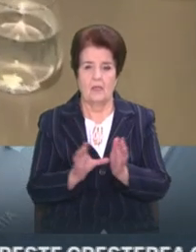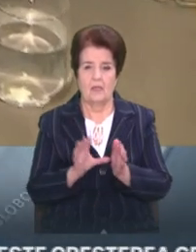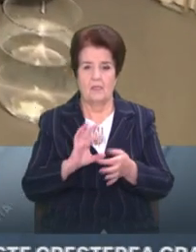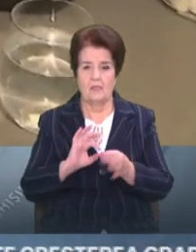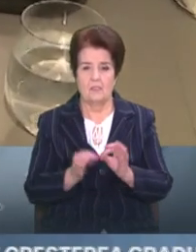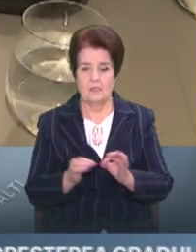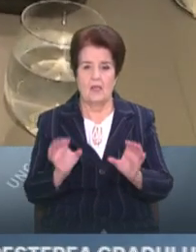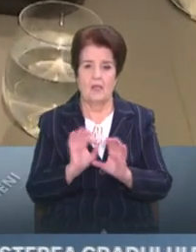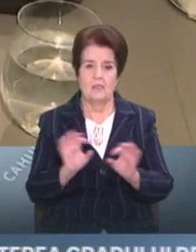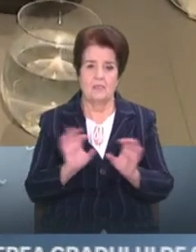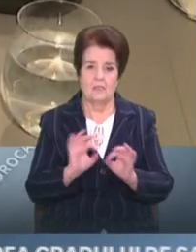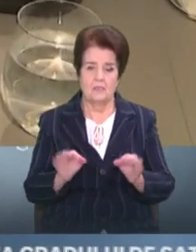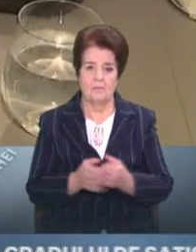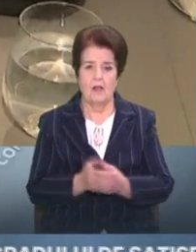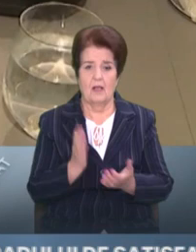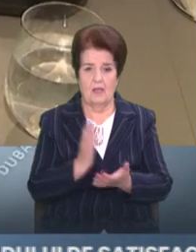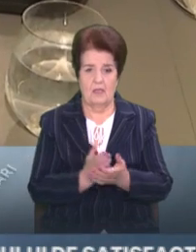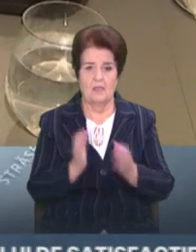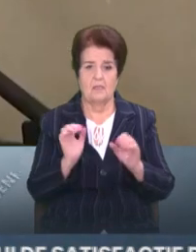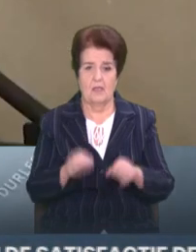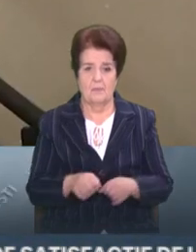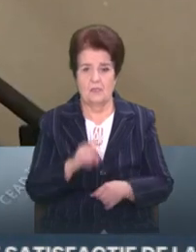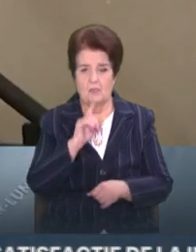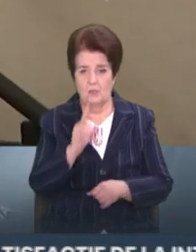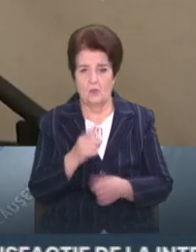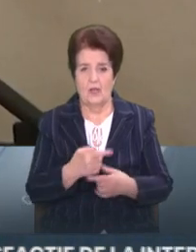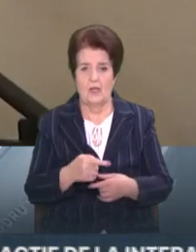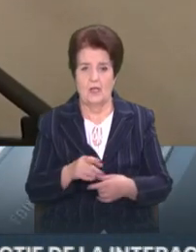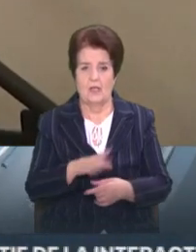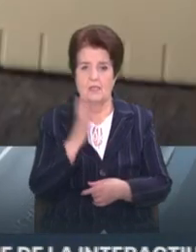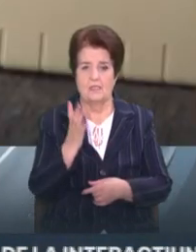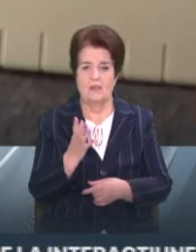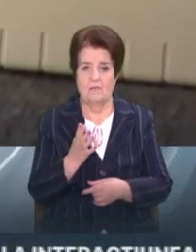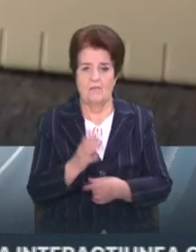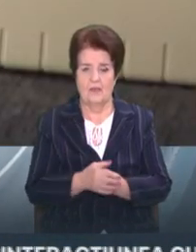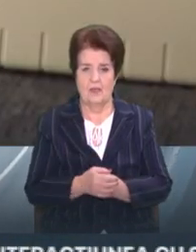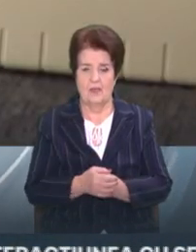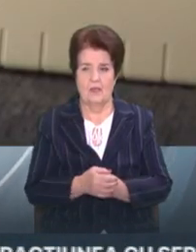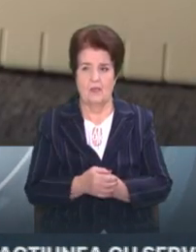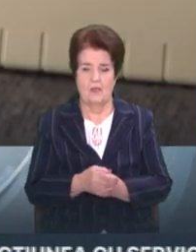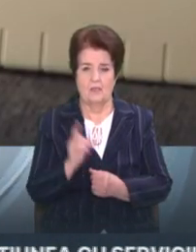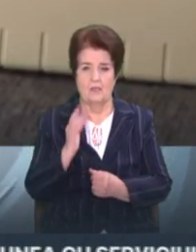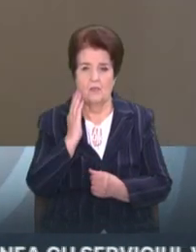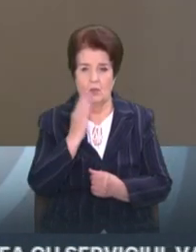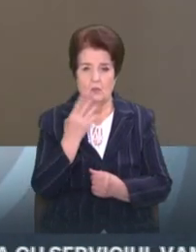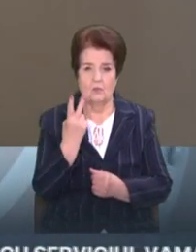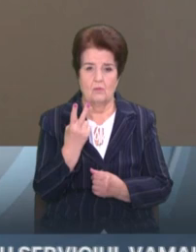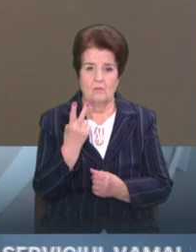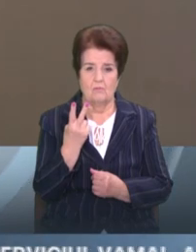de precautat alte surse. Una din acestea ar fi piața din România, doar că acolo prețurile